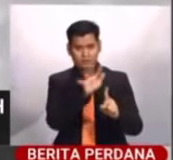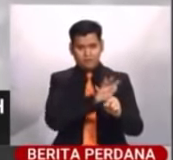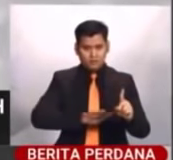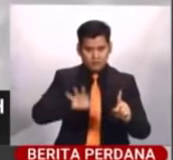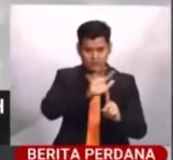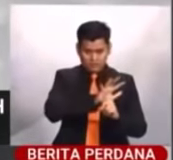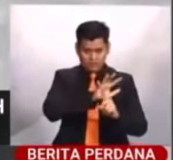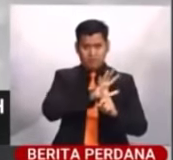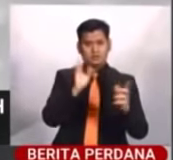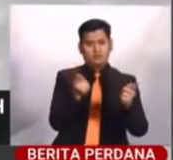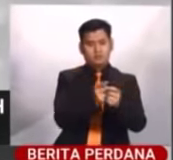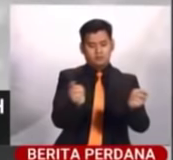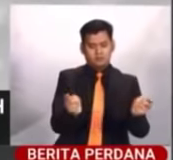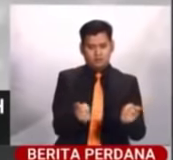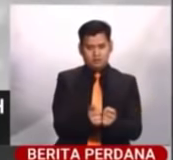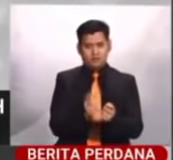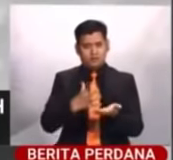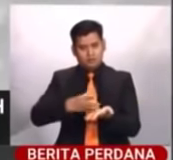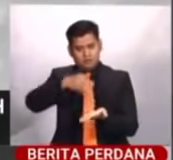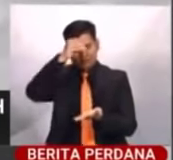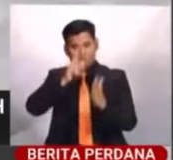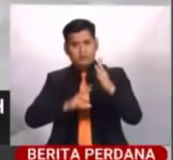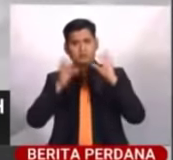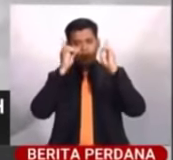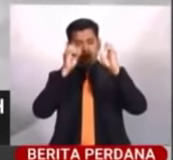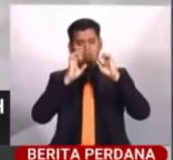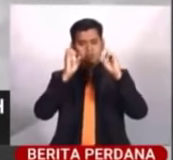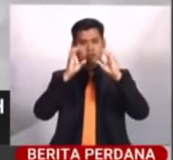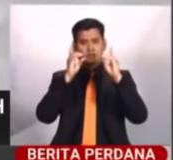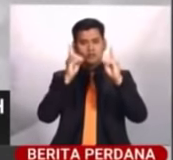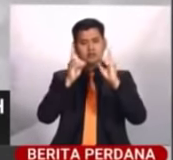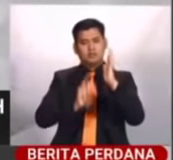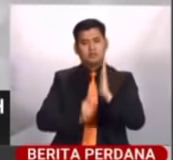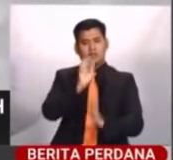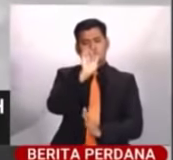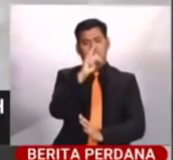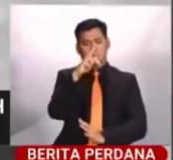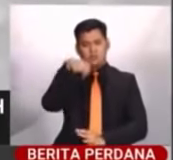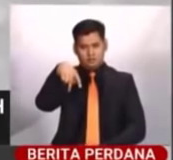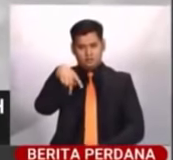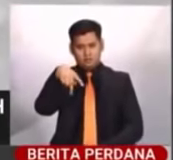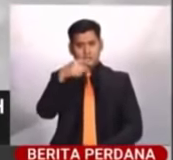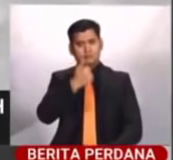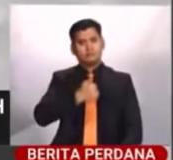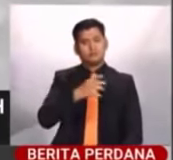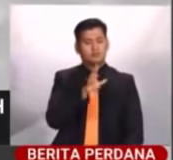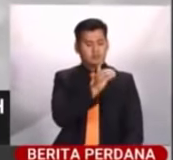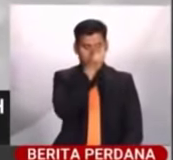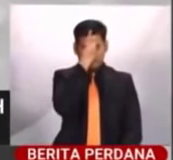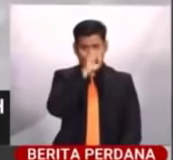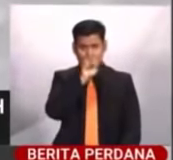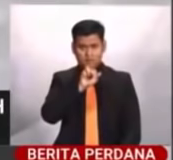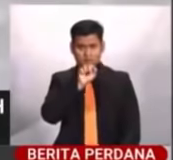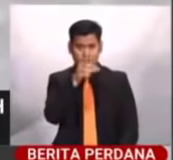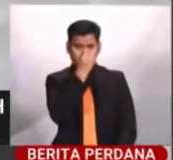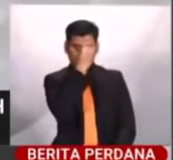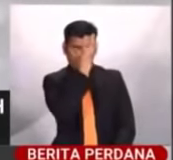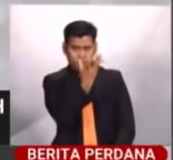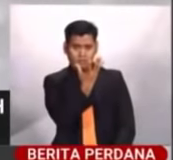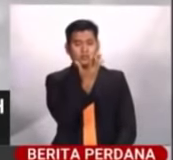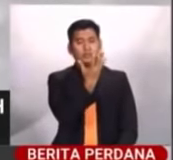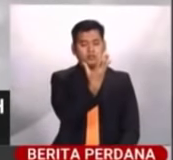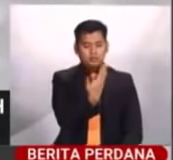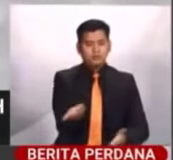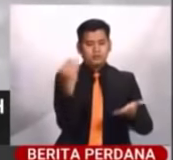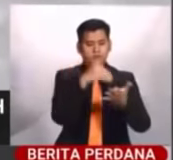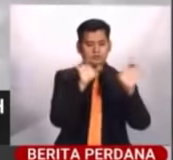Akademi Kepimpinan Pendidikan Tinggi AKEP. Mengesahkan perkara itu, Menteri Kesihatan Datuk Seri Dr. Zulkifli Ahmad berkata, sampel ulangan